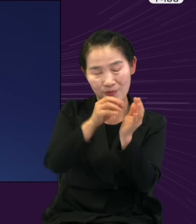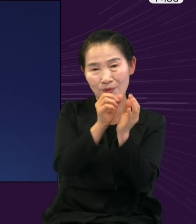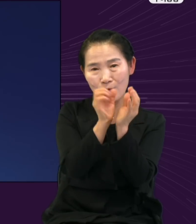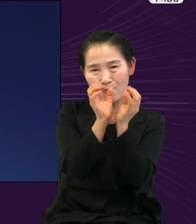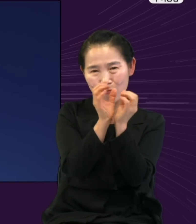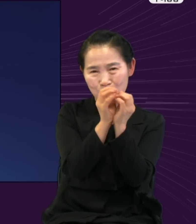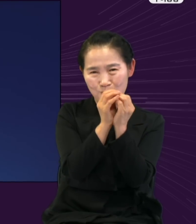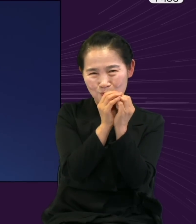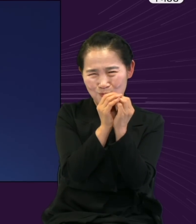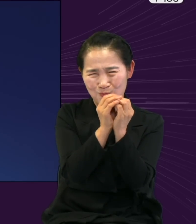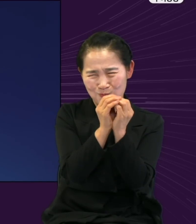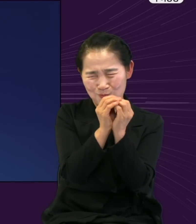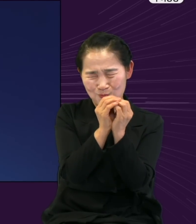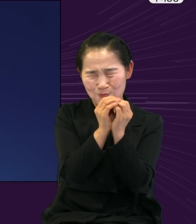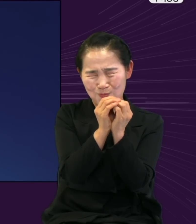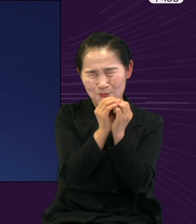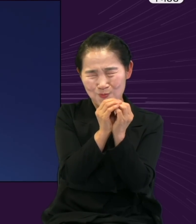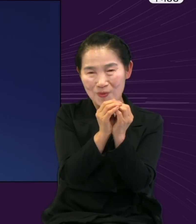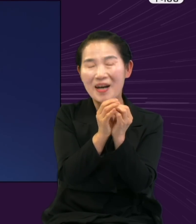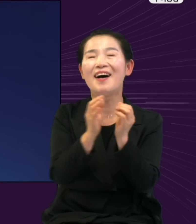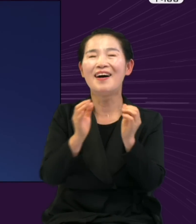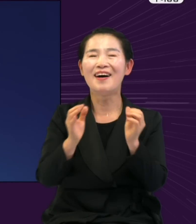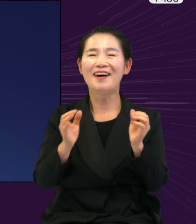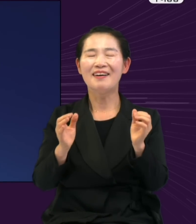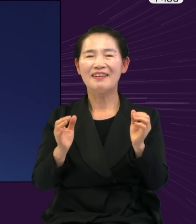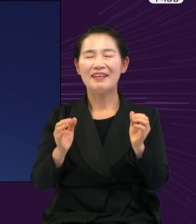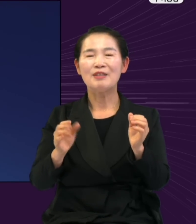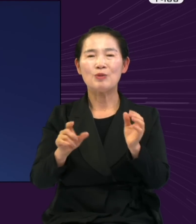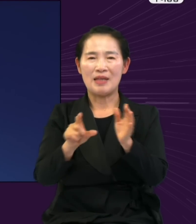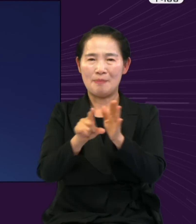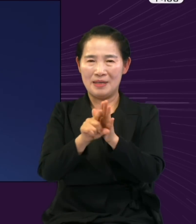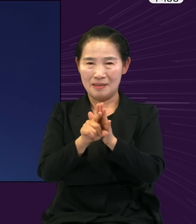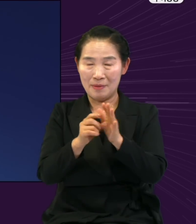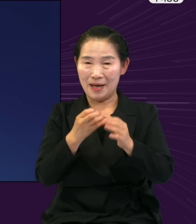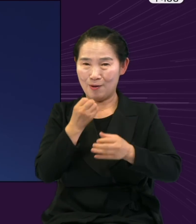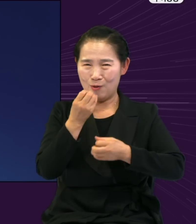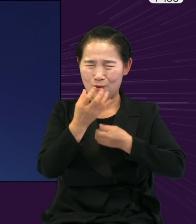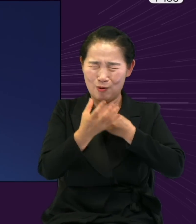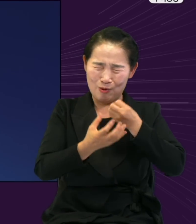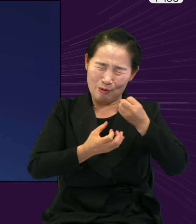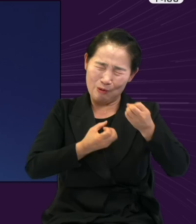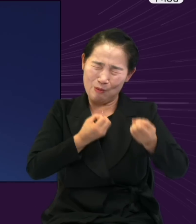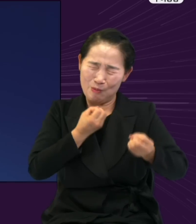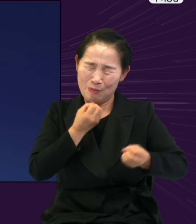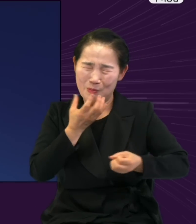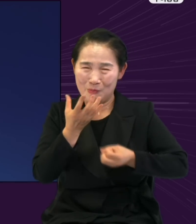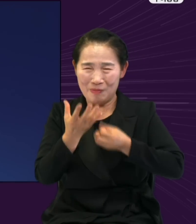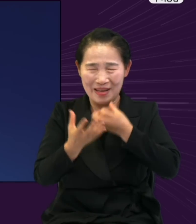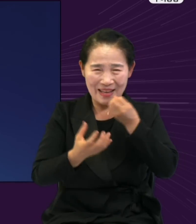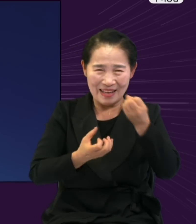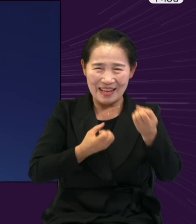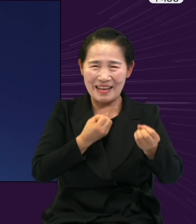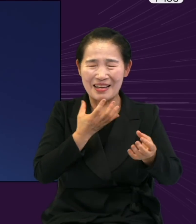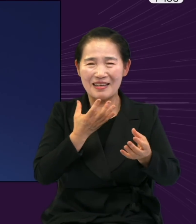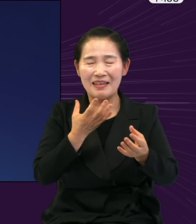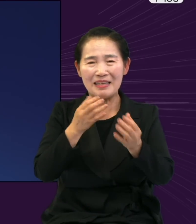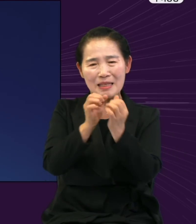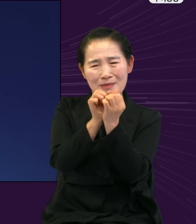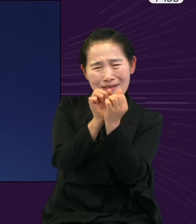우리의 고통이, 여러분의 믿음의 고백이 복음이 되어 입을 열어